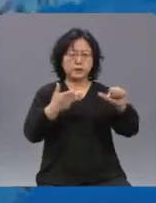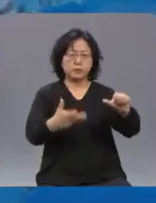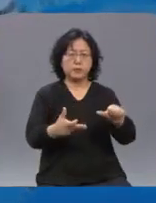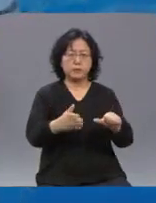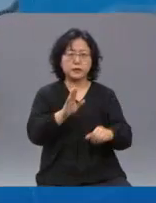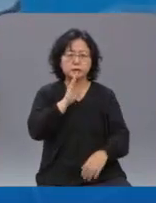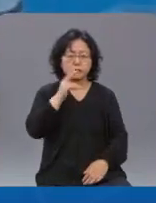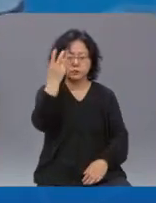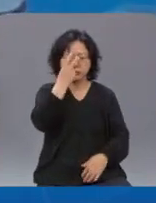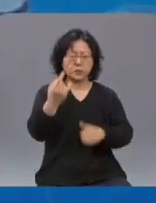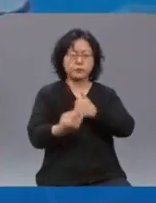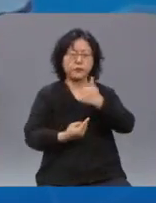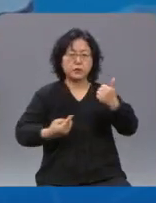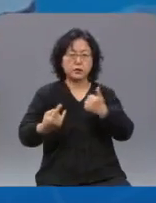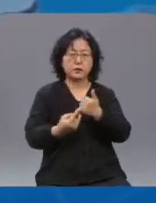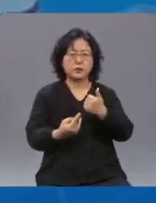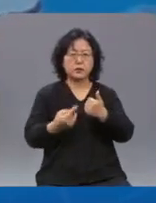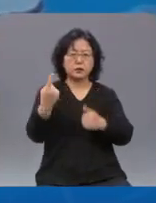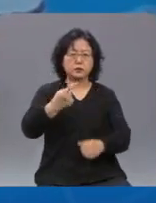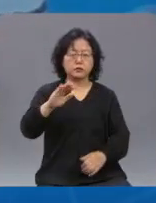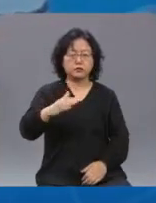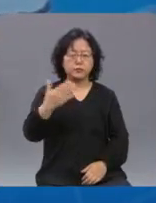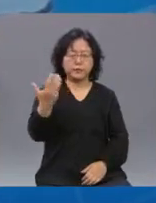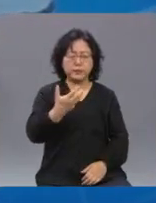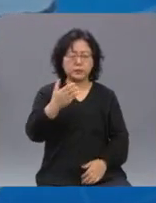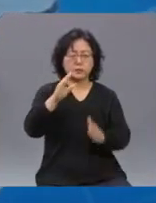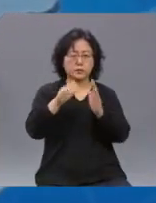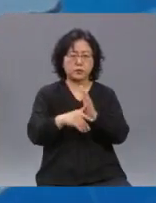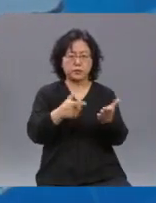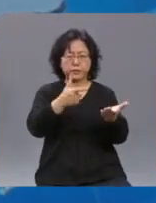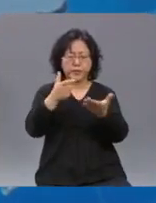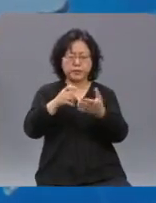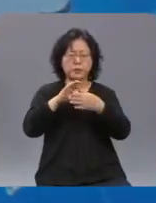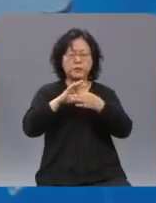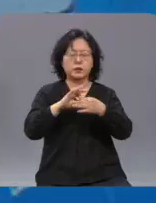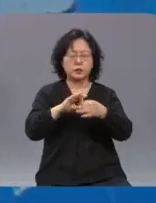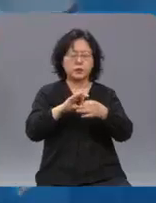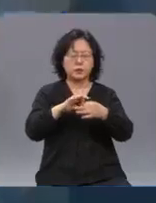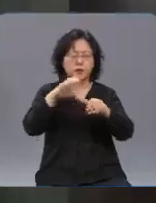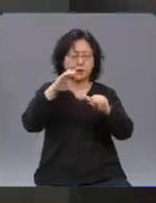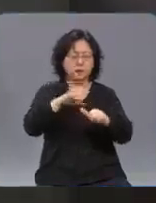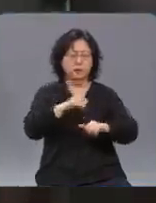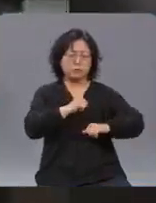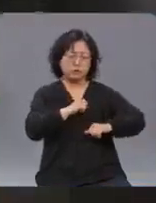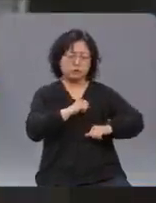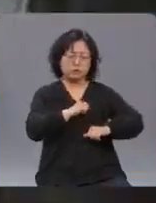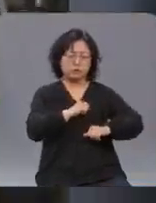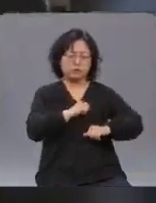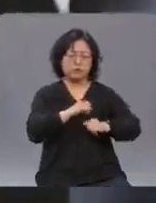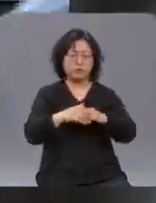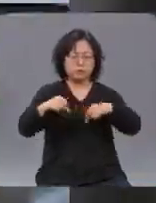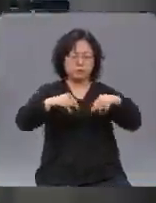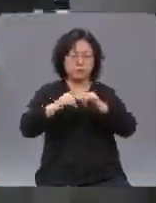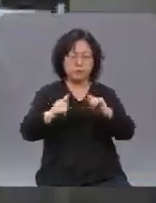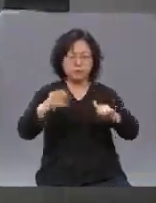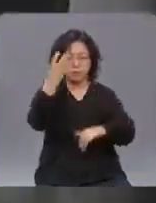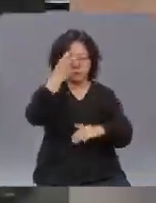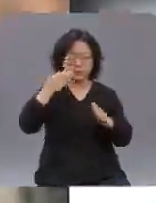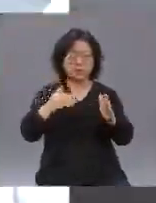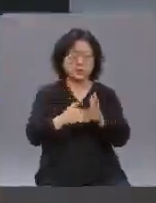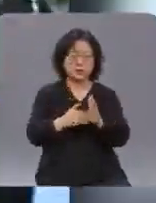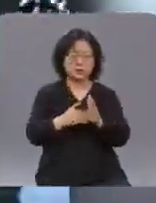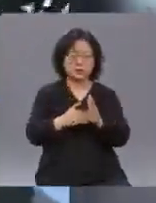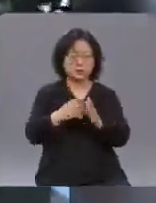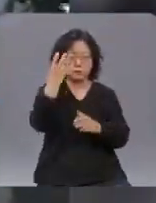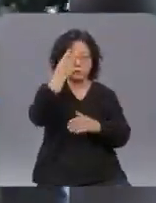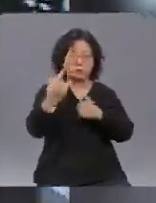5.18 진선규명 조사위원회가 1980년 당시 발포와 관련해 진압군 현장 지휘관에 대한 조사를 마쳤습니다